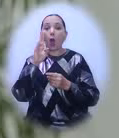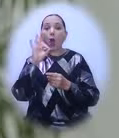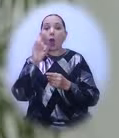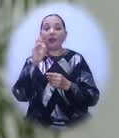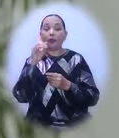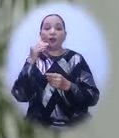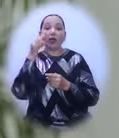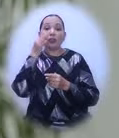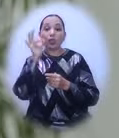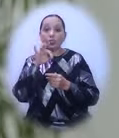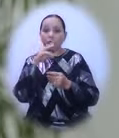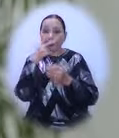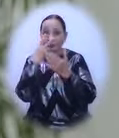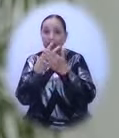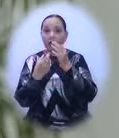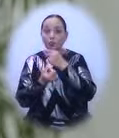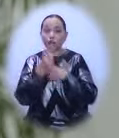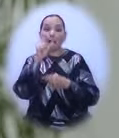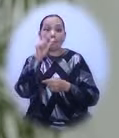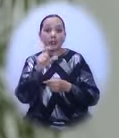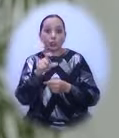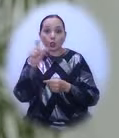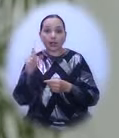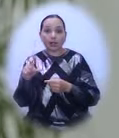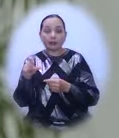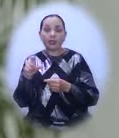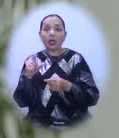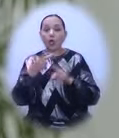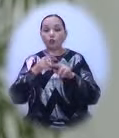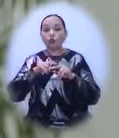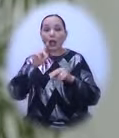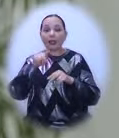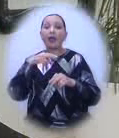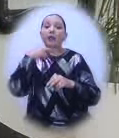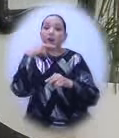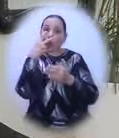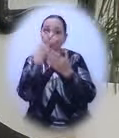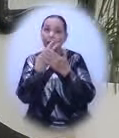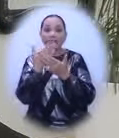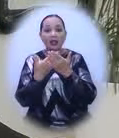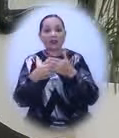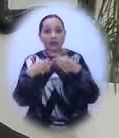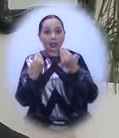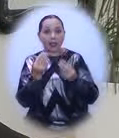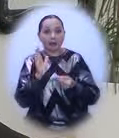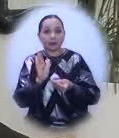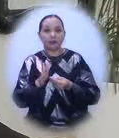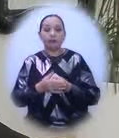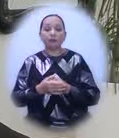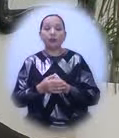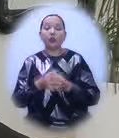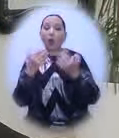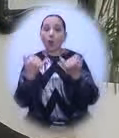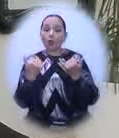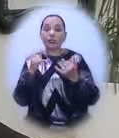Tajribadan kelib chiqqan holatda mijozlarimizda shularga e'tibor berishlarini tavsiya etib o'tamiz. Hozir